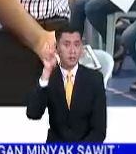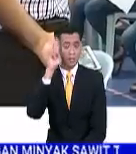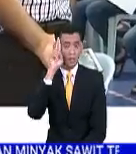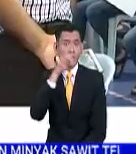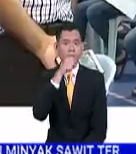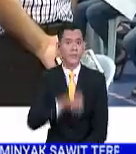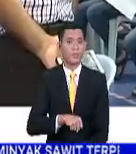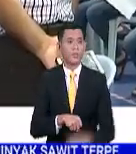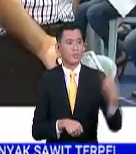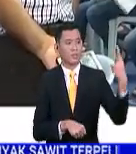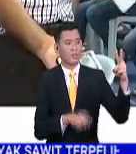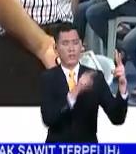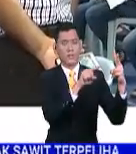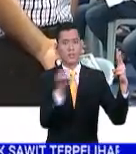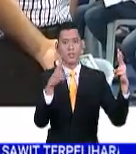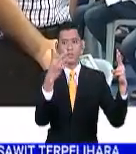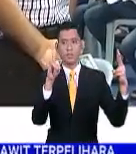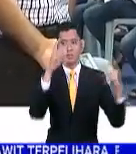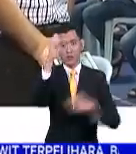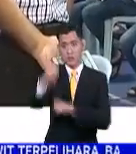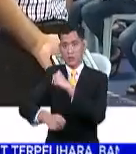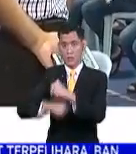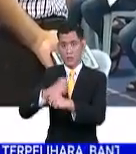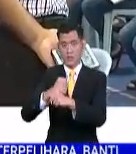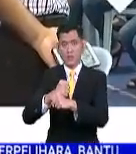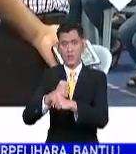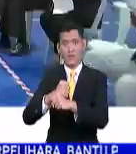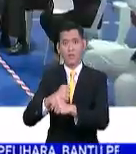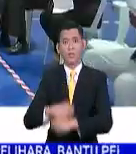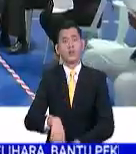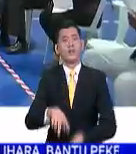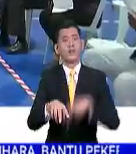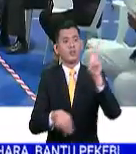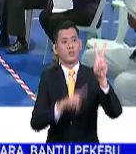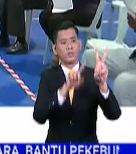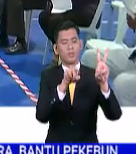berumur antara 12 dan 17 tahun sejumlah